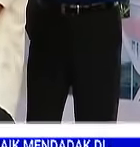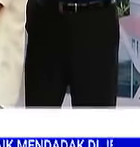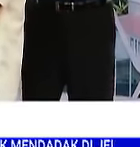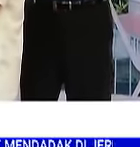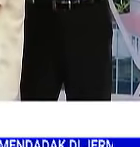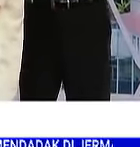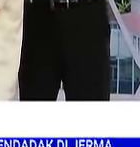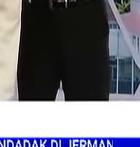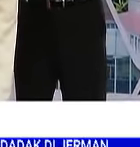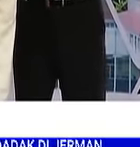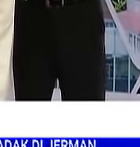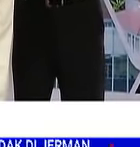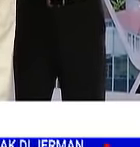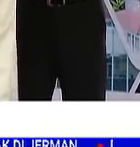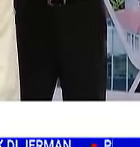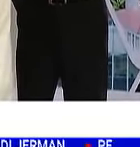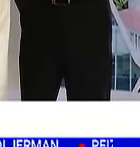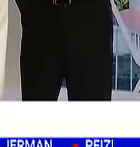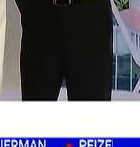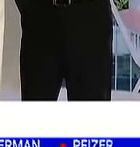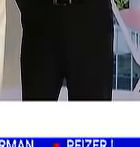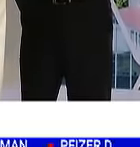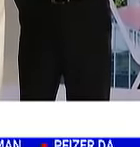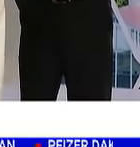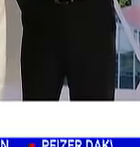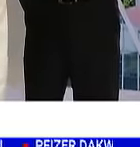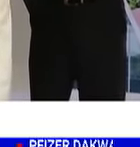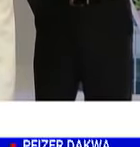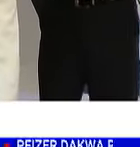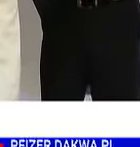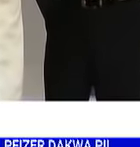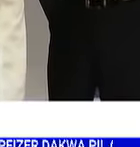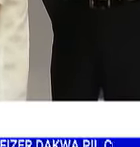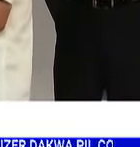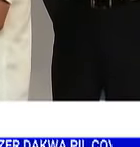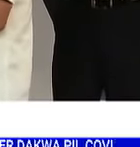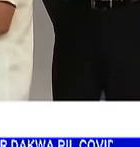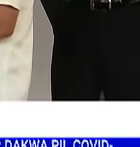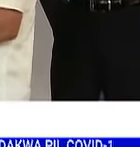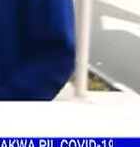Negara berada di ambang kejayaan tangani COVID-19.